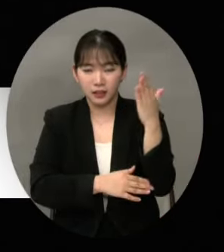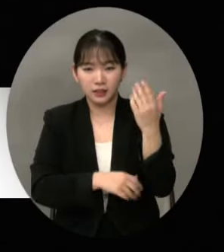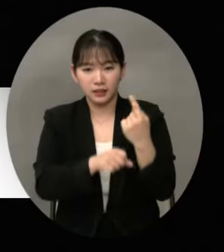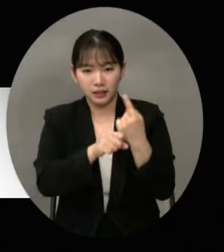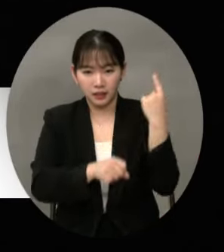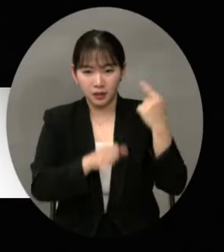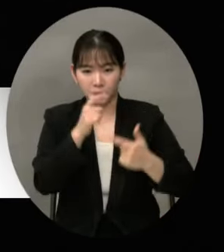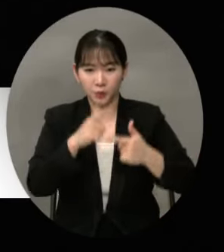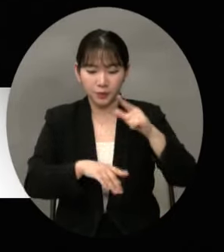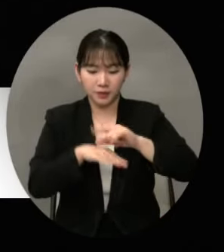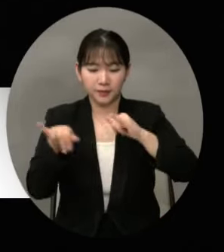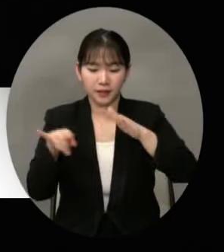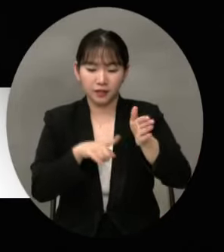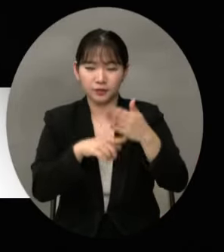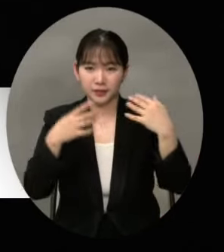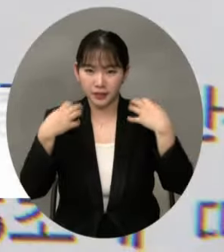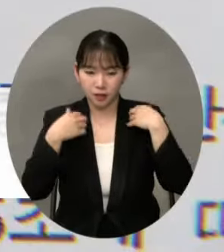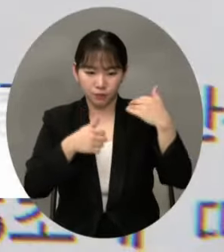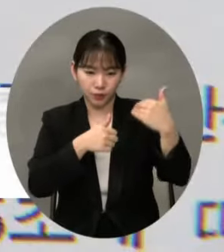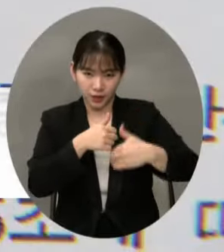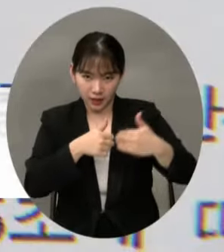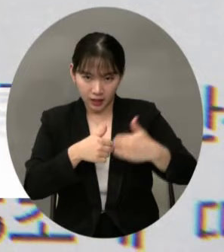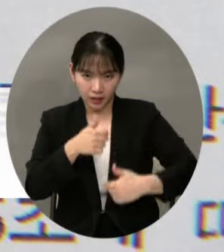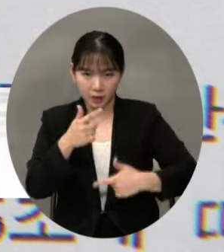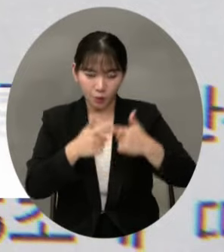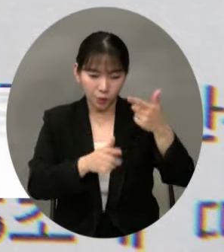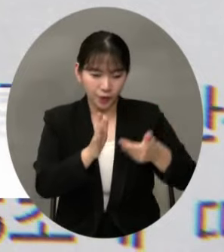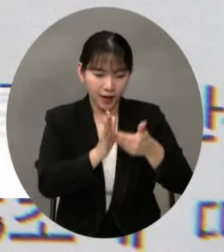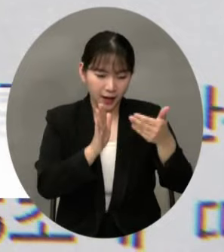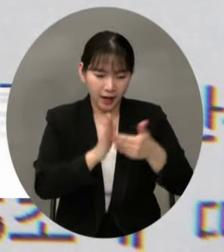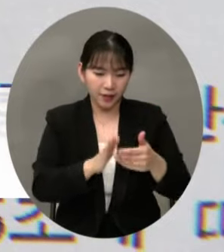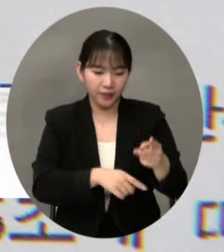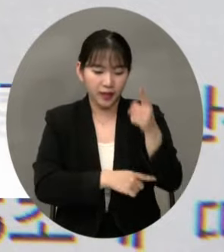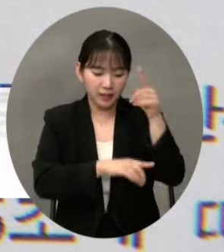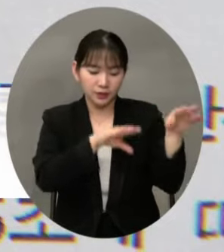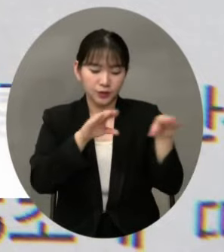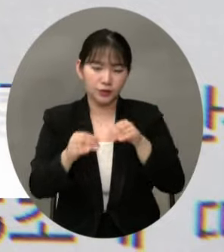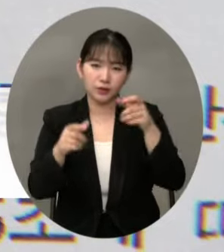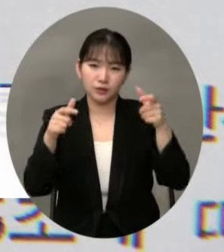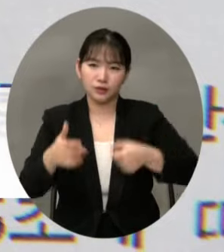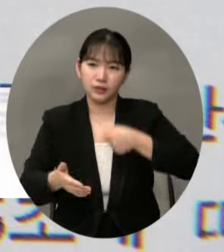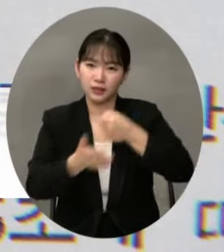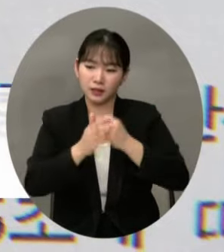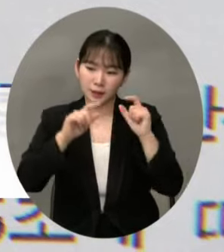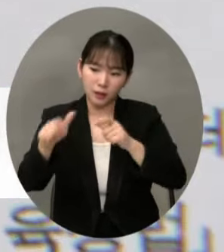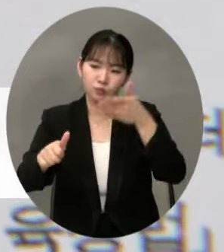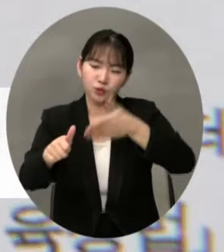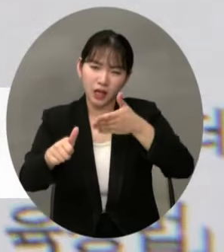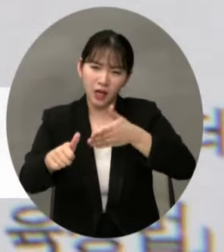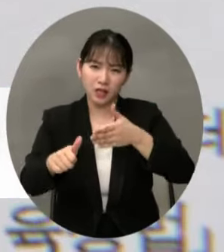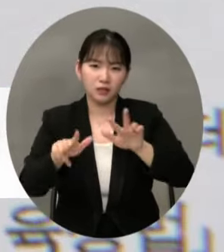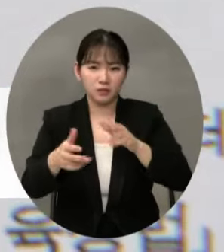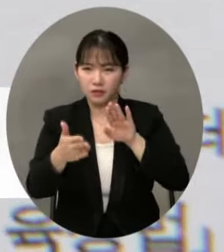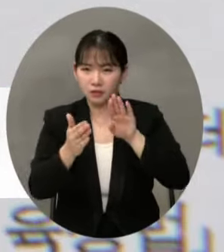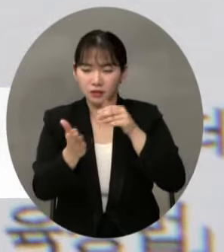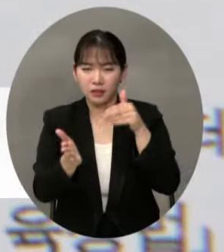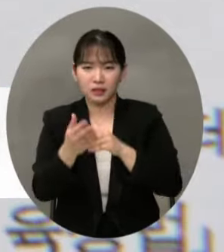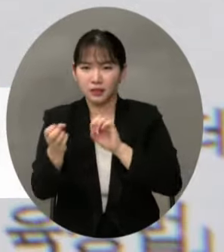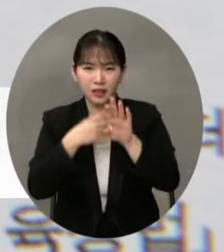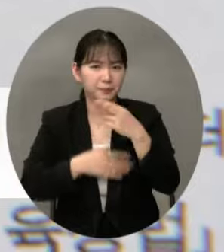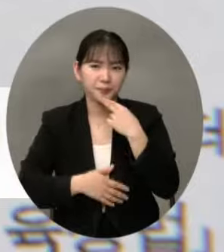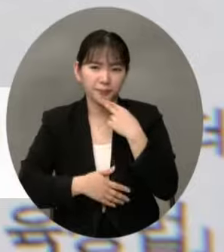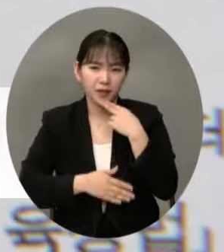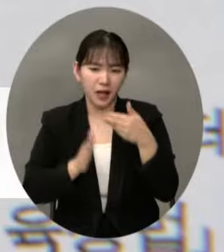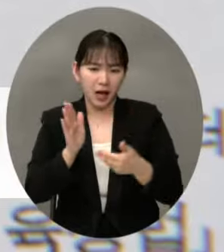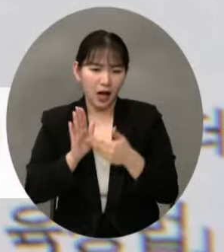지난해 목포지방해양수산청이 요청한 목포항 내 낚시 통제 구역 지정 요청에도 아직까지 회신을 주지 않을 만큼